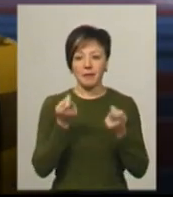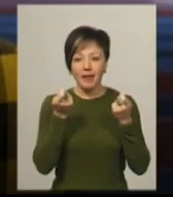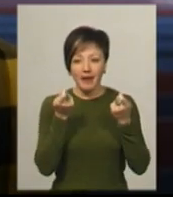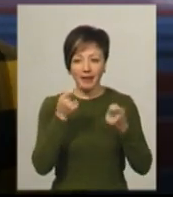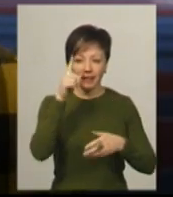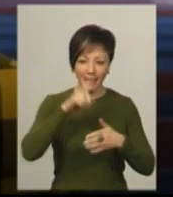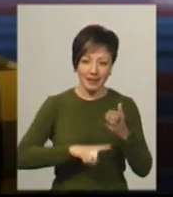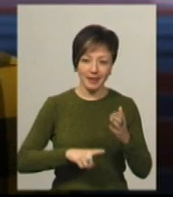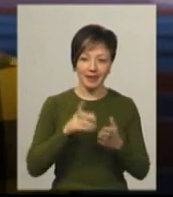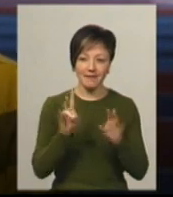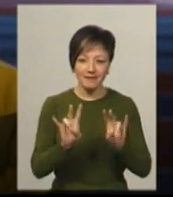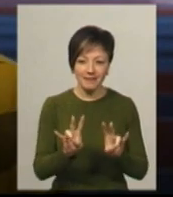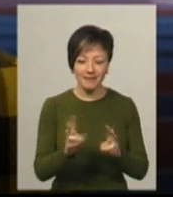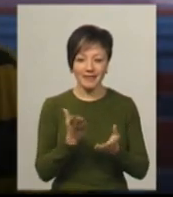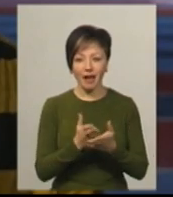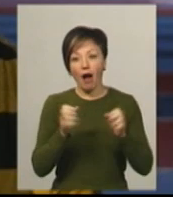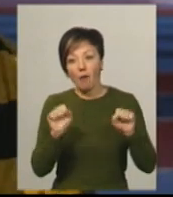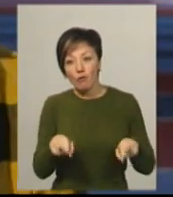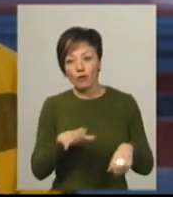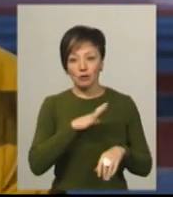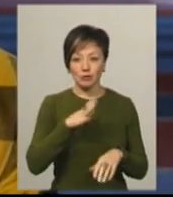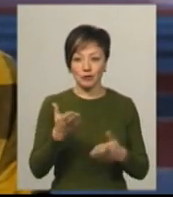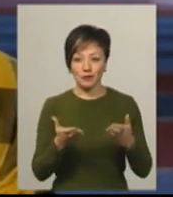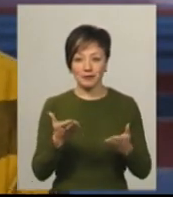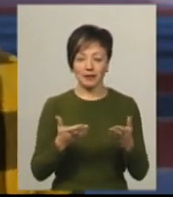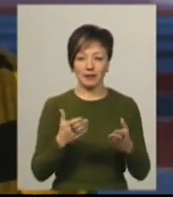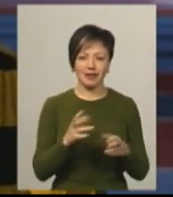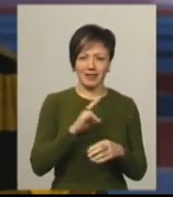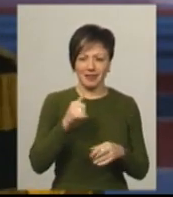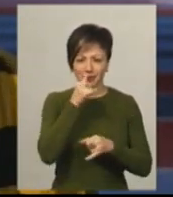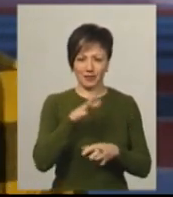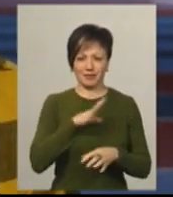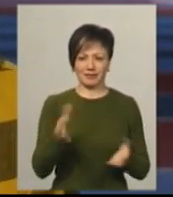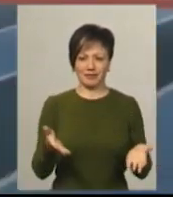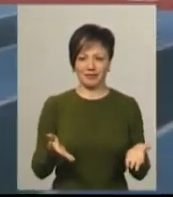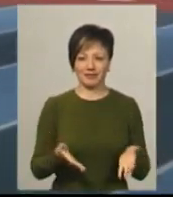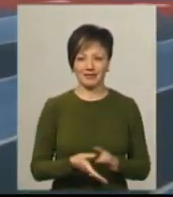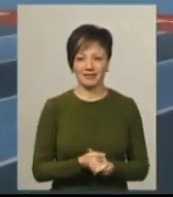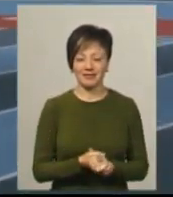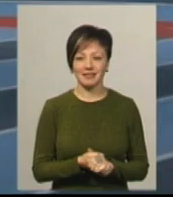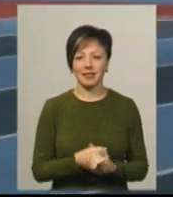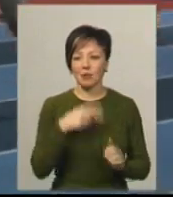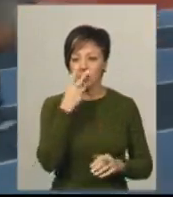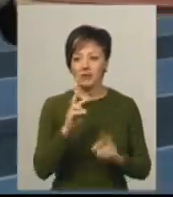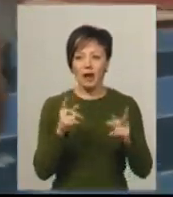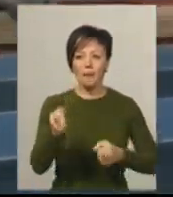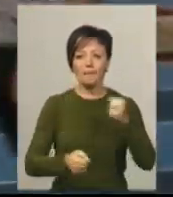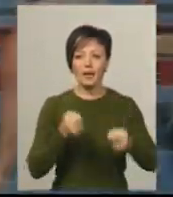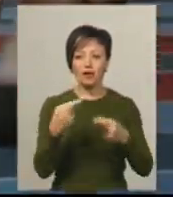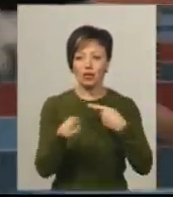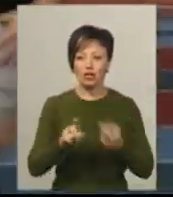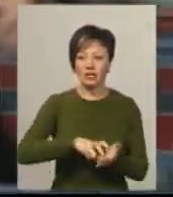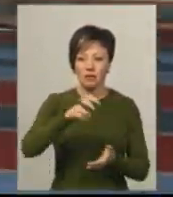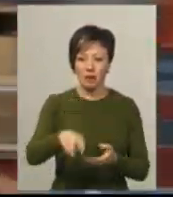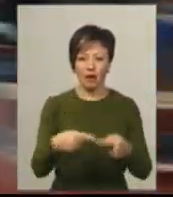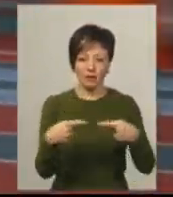там якась надія гріє, що а може. Думаю, та ні, яке може. Я подивився, як бігають інші, там, як стрибають і